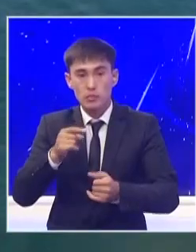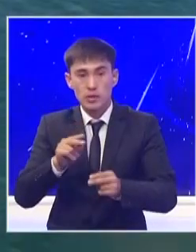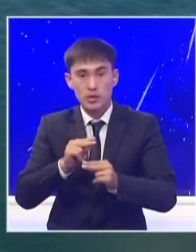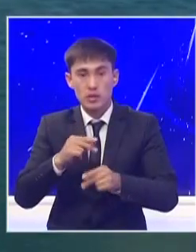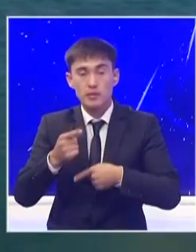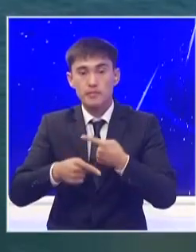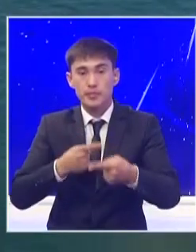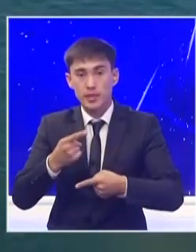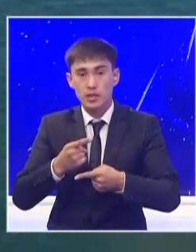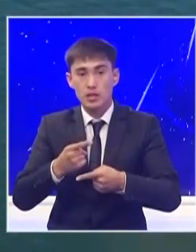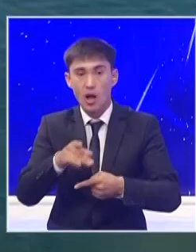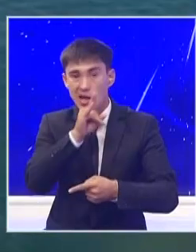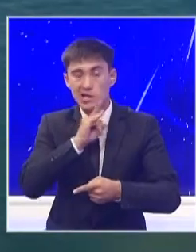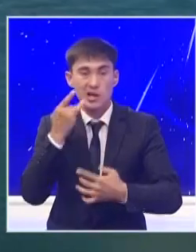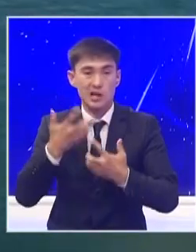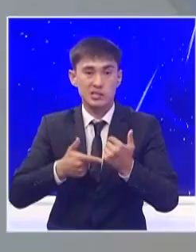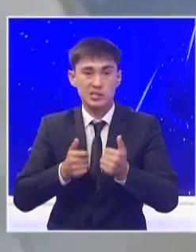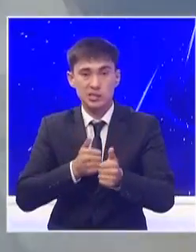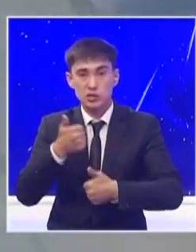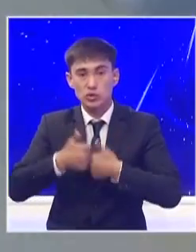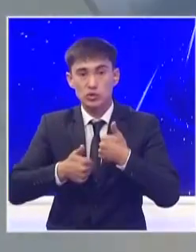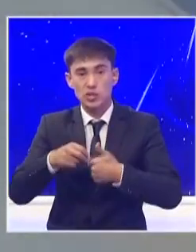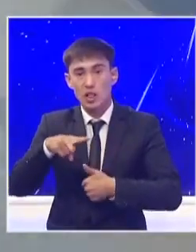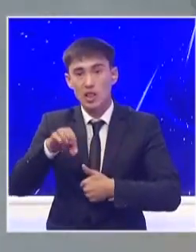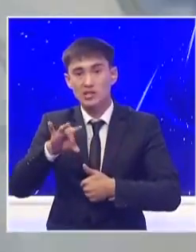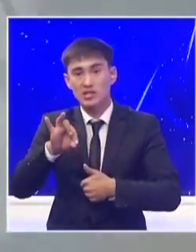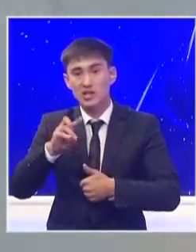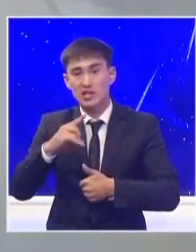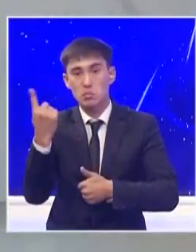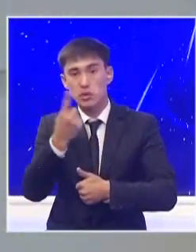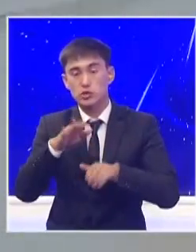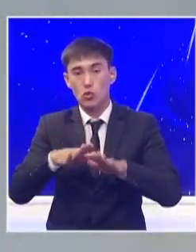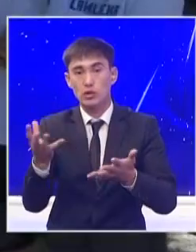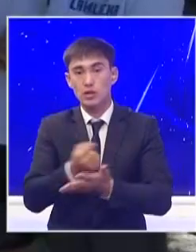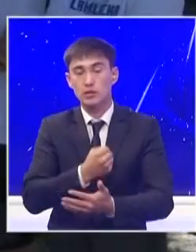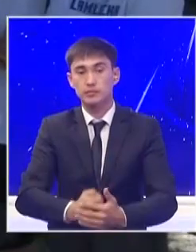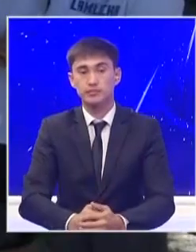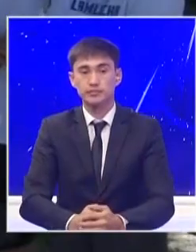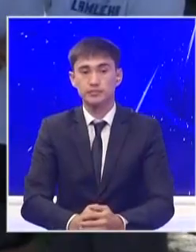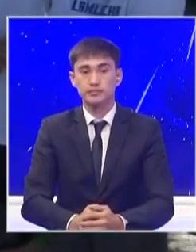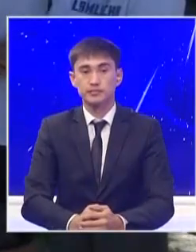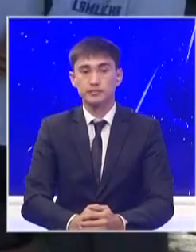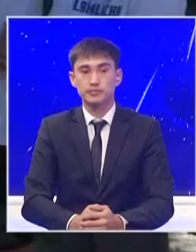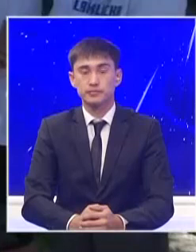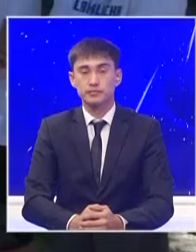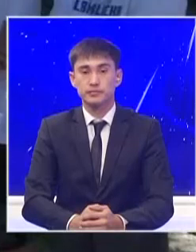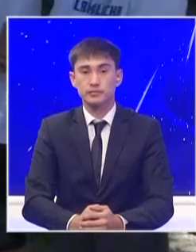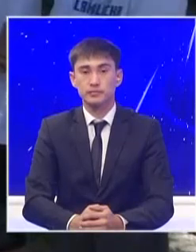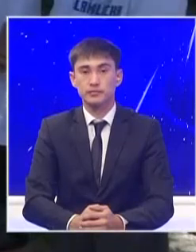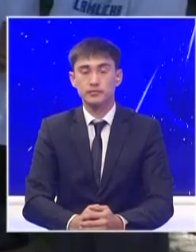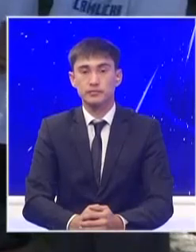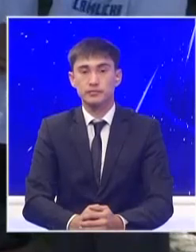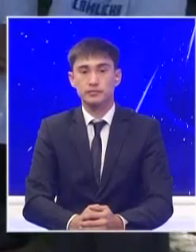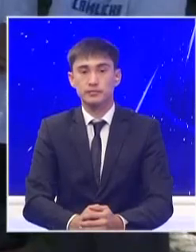біліктілігінің арқасында әйелдер арасындағы додада лазер радикалдан бірінші орын алды. Парусный спорт я уже на